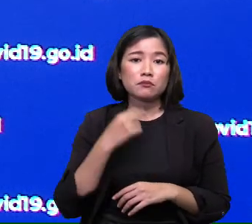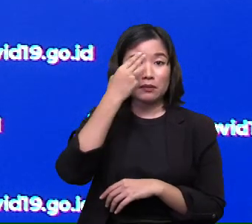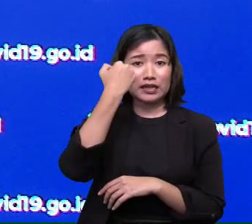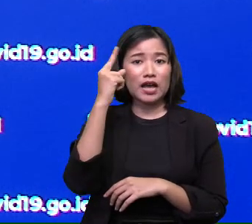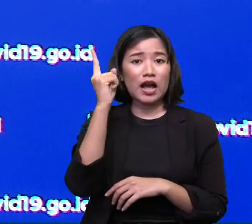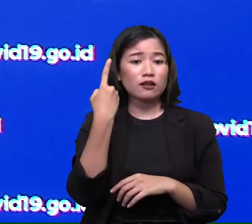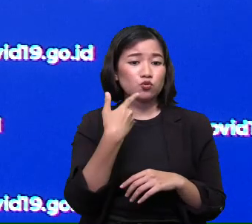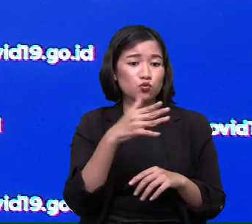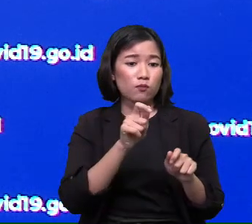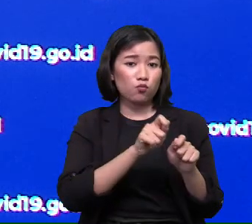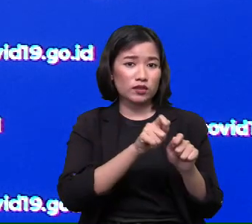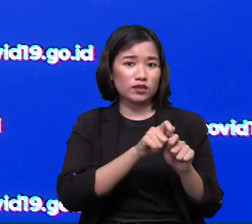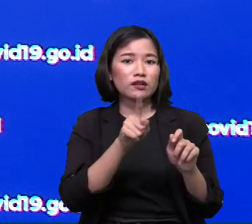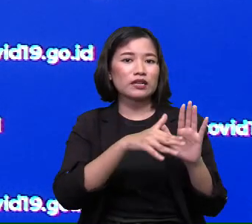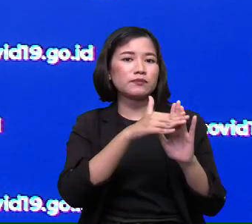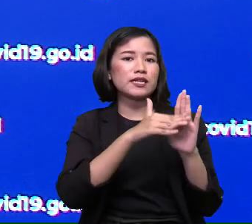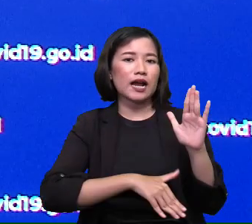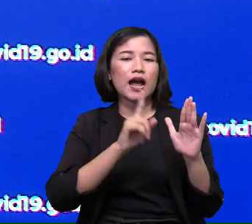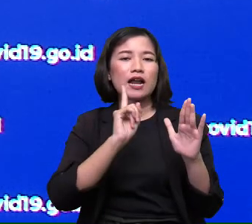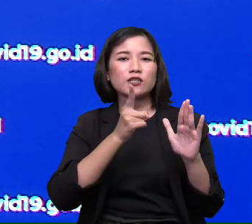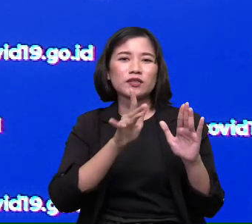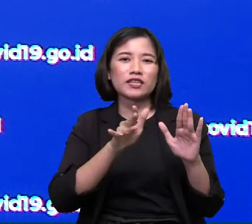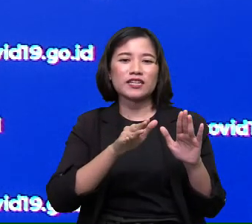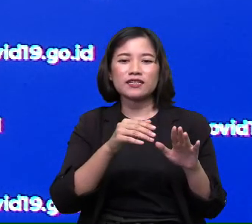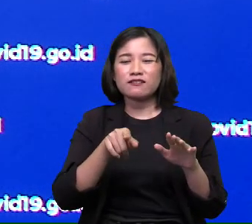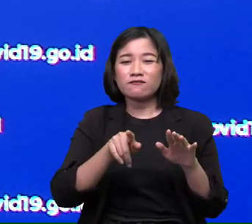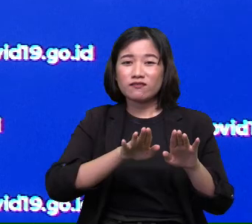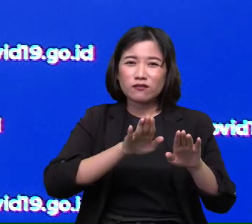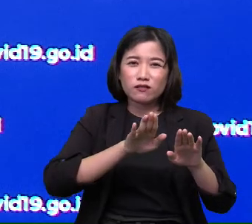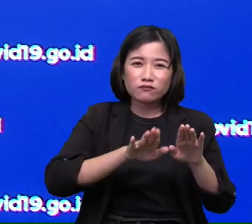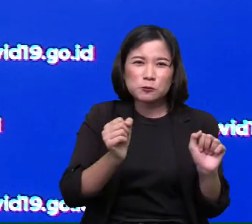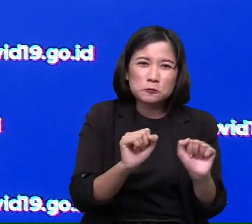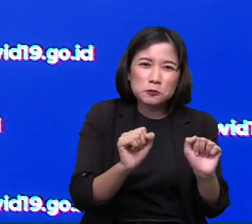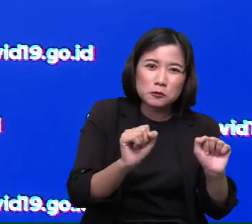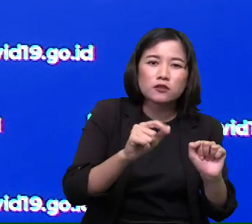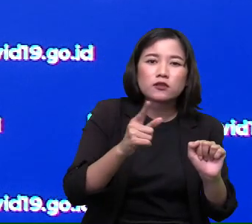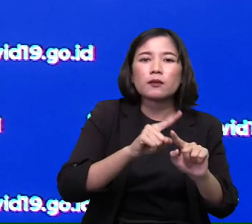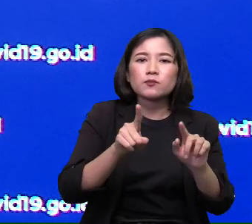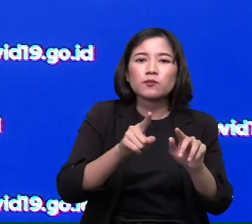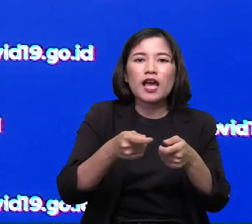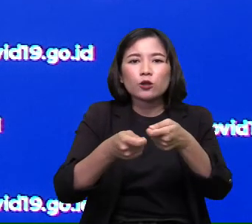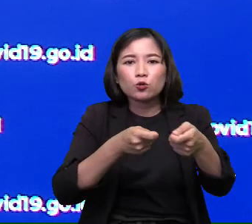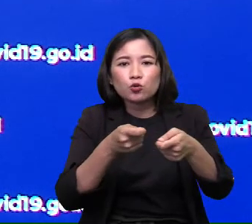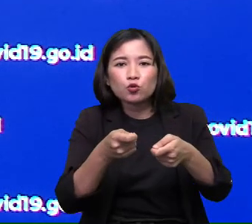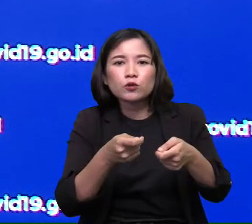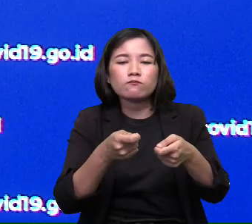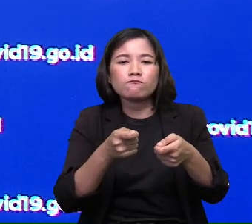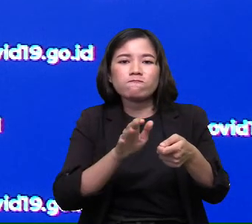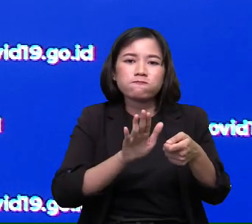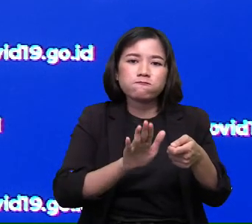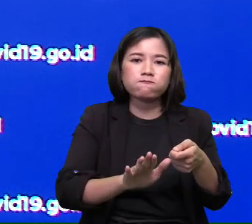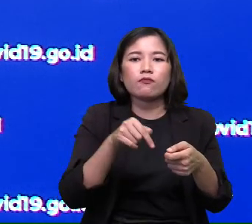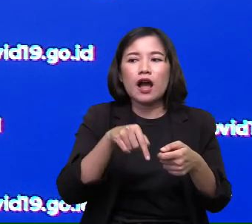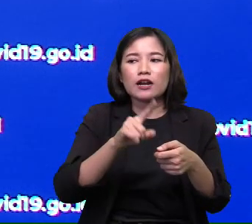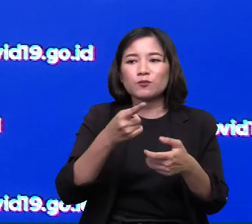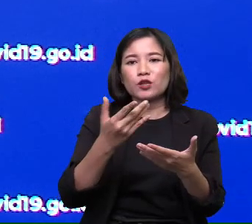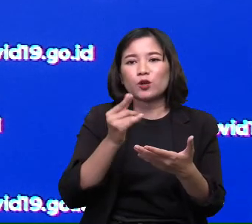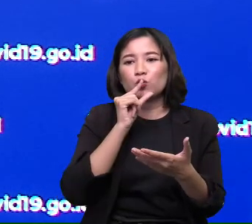prinsip gas dan rem dengan tujuan menyeimbangkan upaya penanganan coffee 19 dan pemulihan ekonomi yang